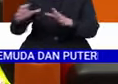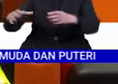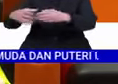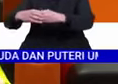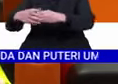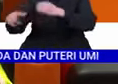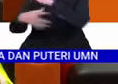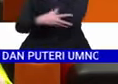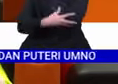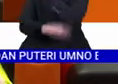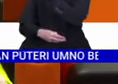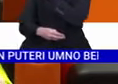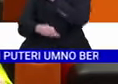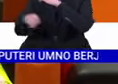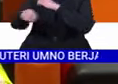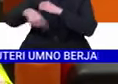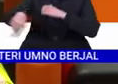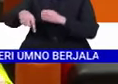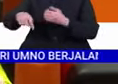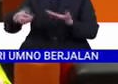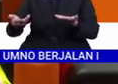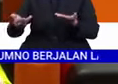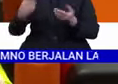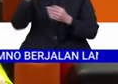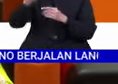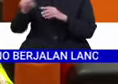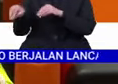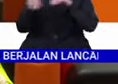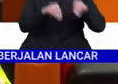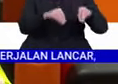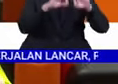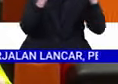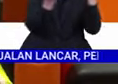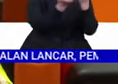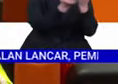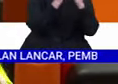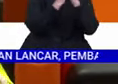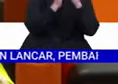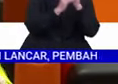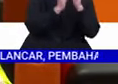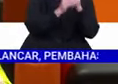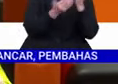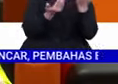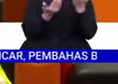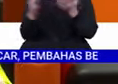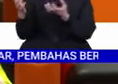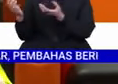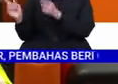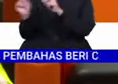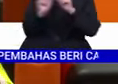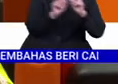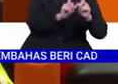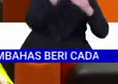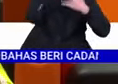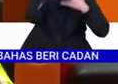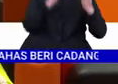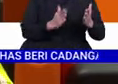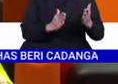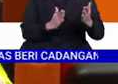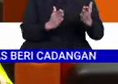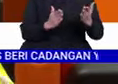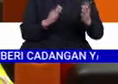yang kurang berkemampuan untuk menempatkan apa ge opo saudara Maret yang mengiringi pesaki ya